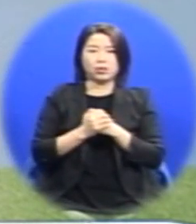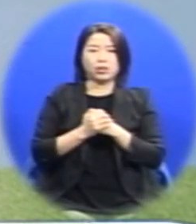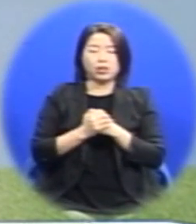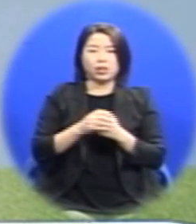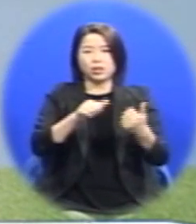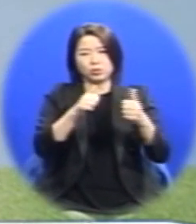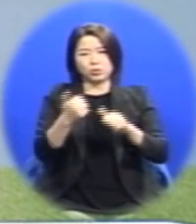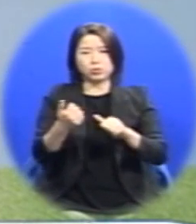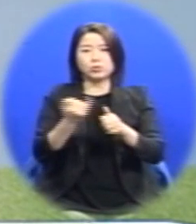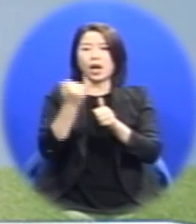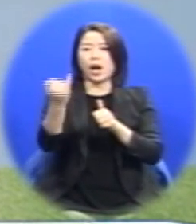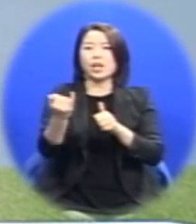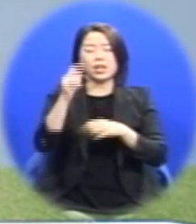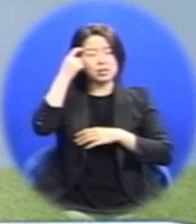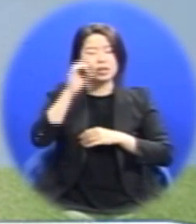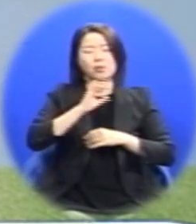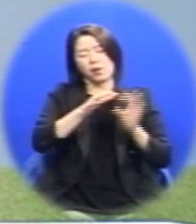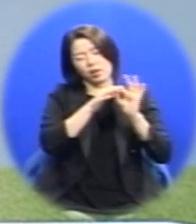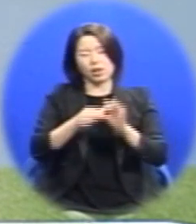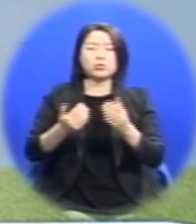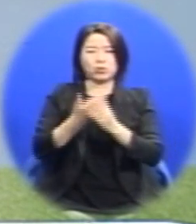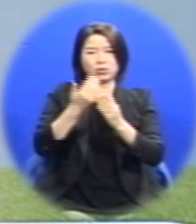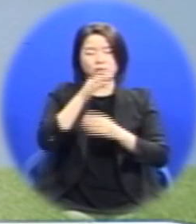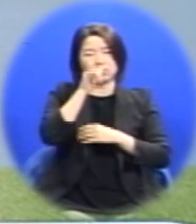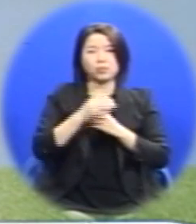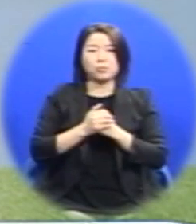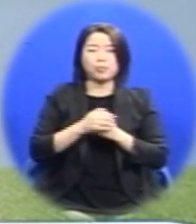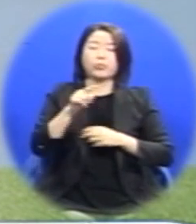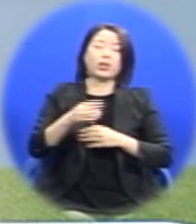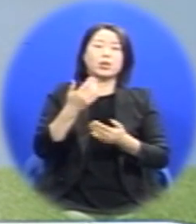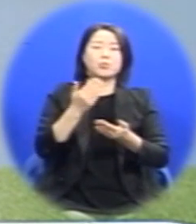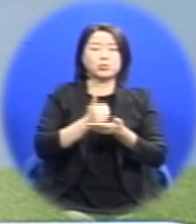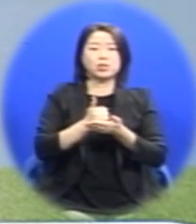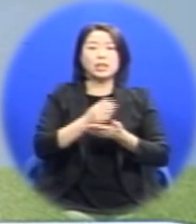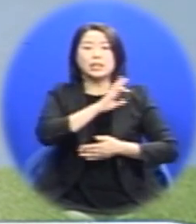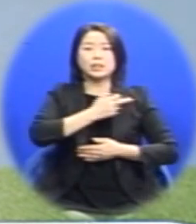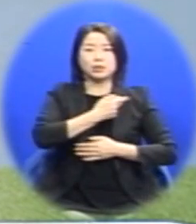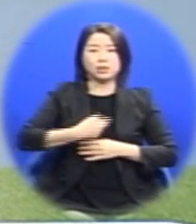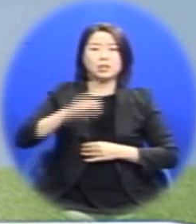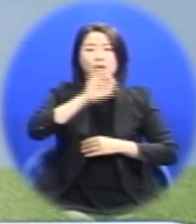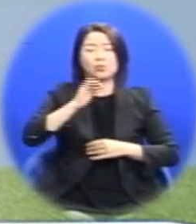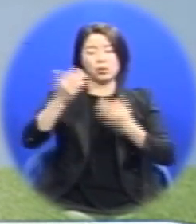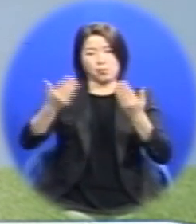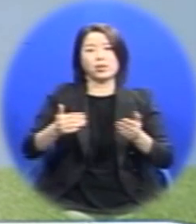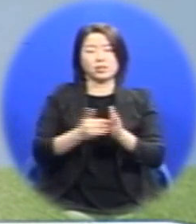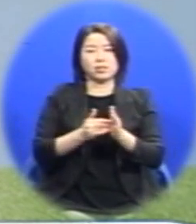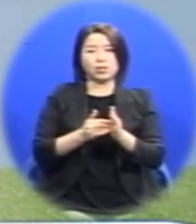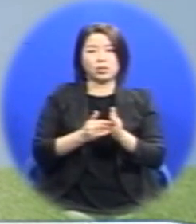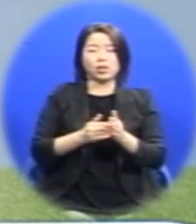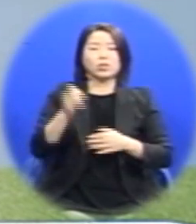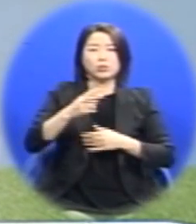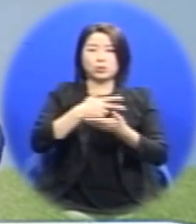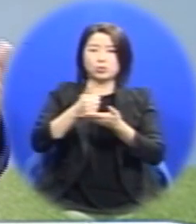거예요. 죽은 아내 생각만 계속 드는 거예요. 이분이 제자훈련을 받았습니다. 그리고는